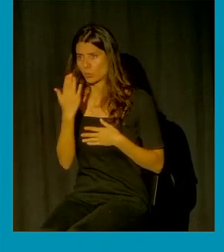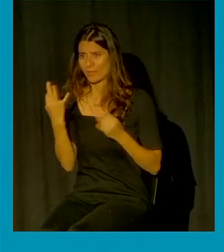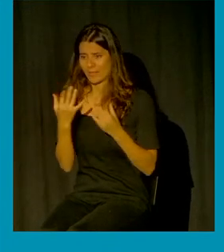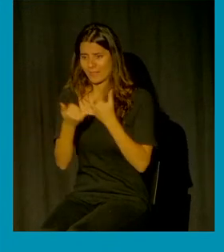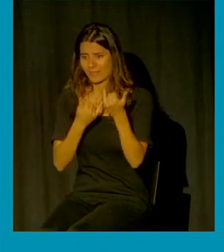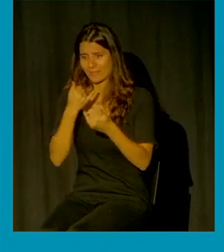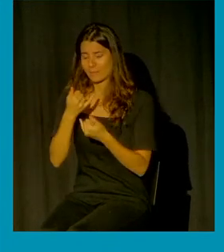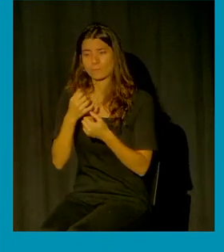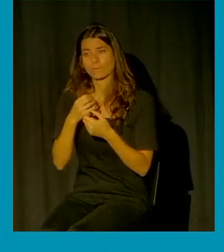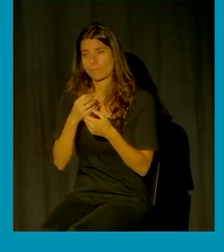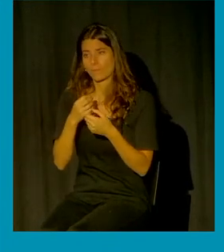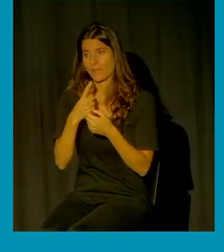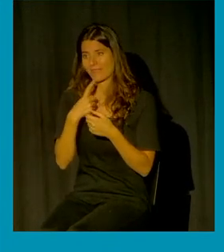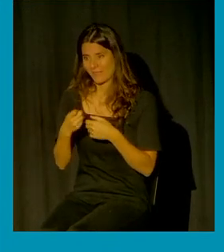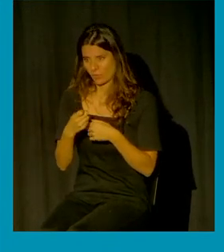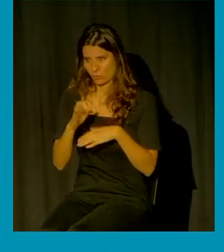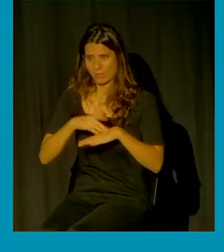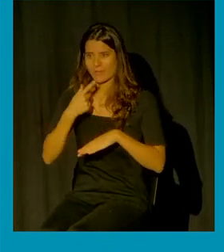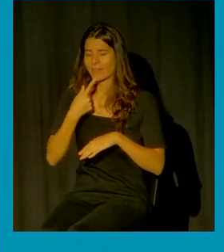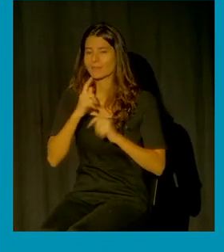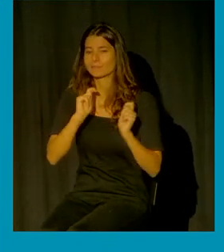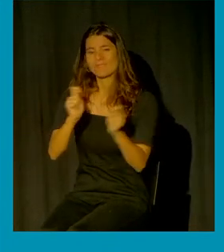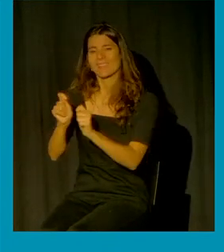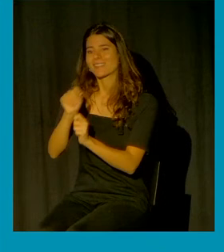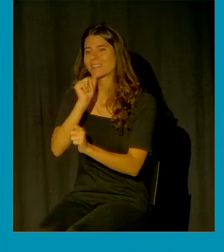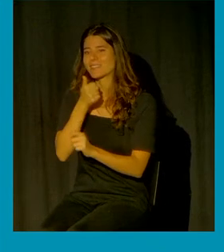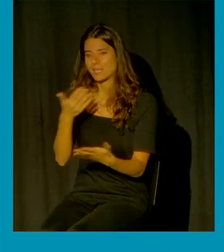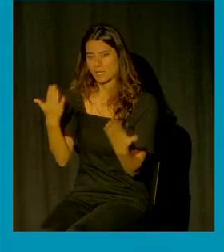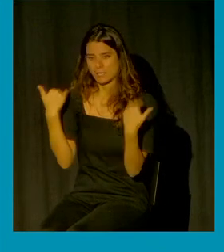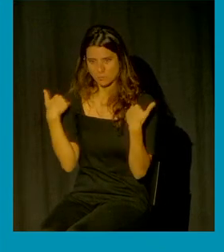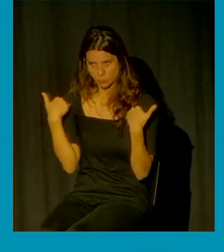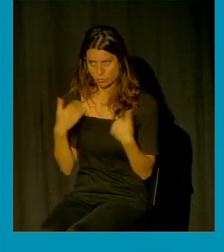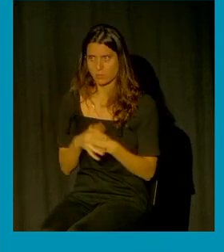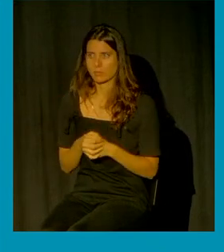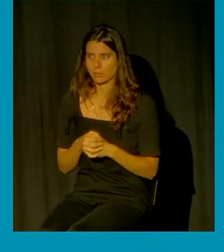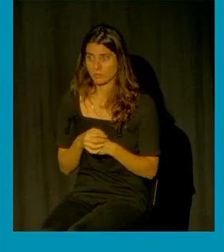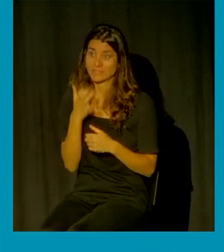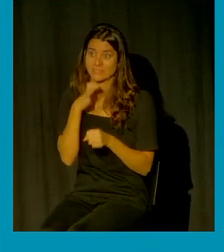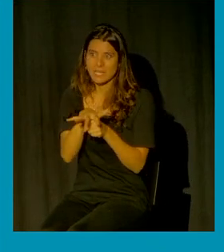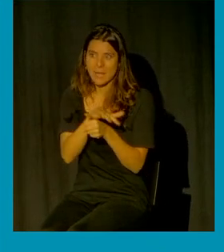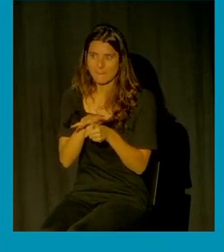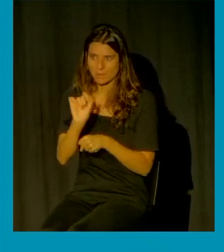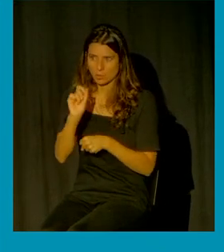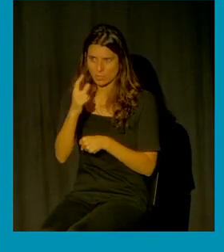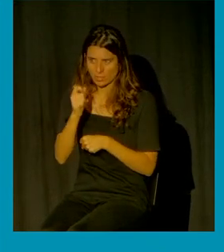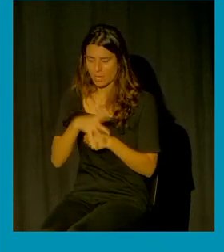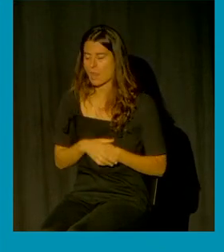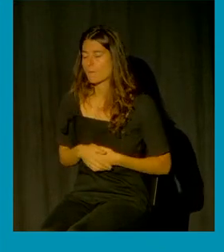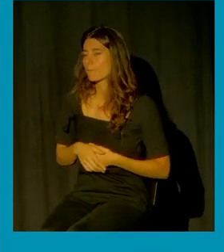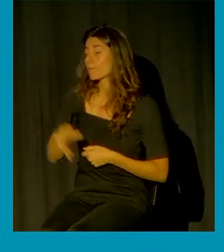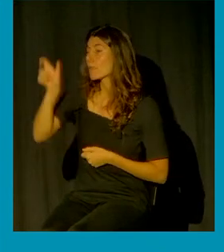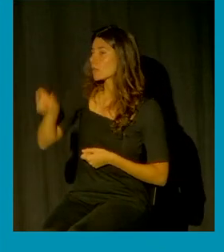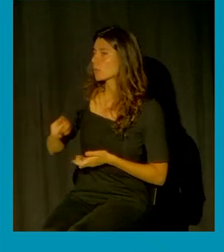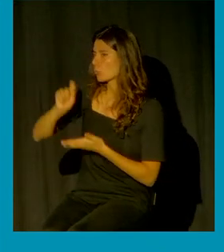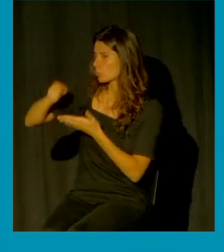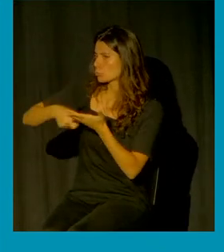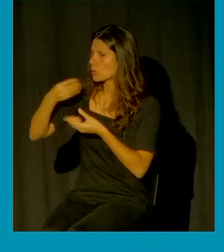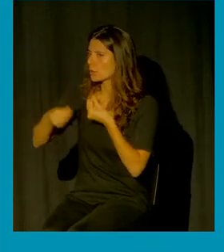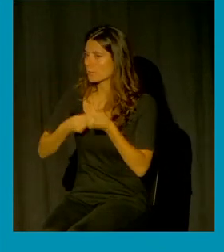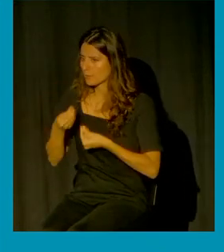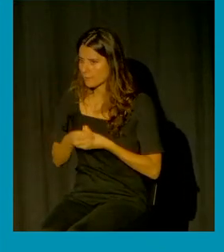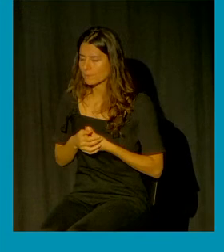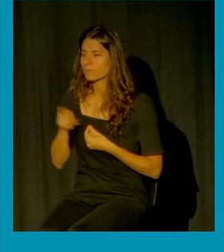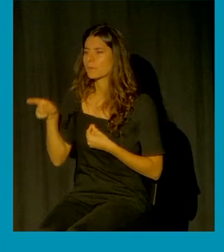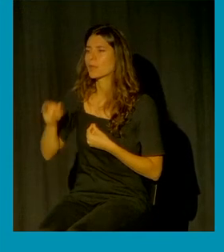responsabilitat en aquest cas d'aquest tipus de conductes anem a dir digitals què va fer el jutge d'alguna manera va